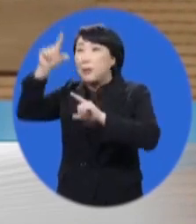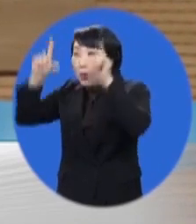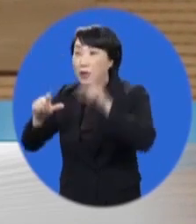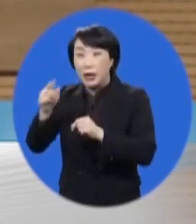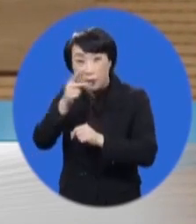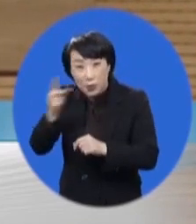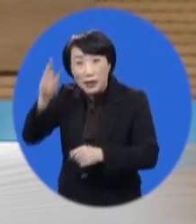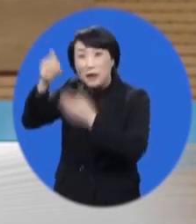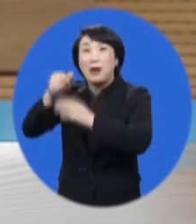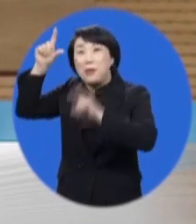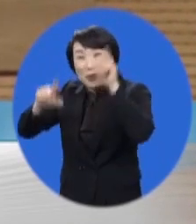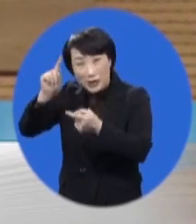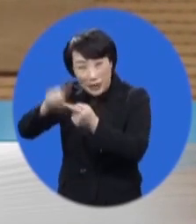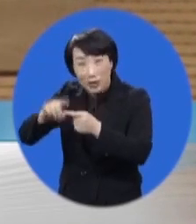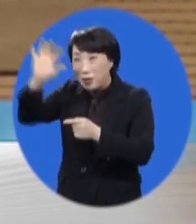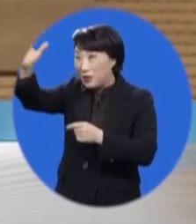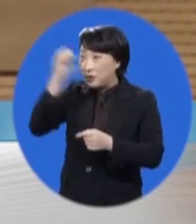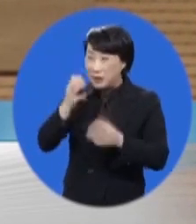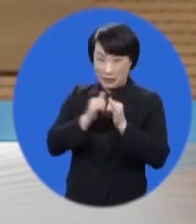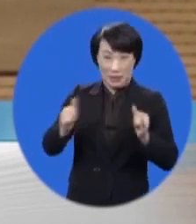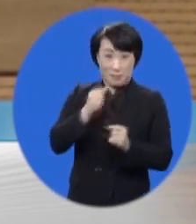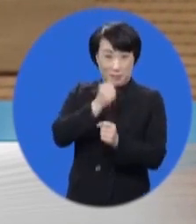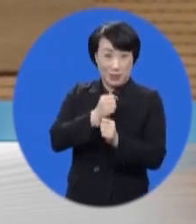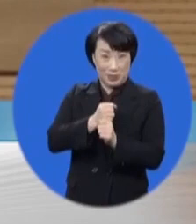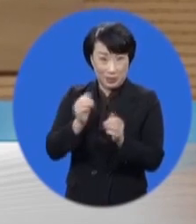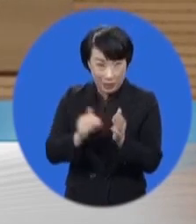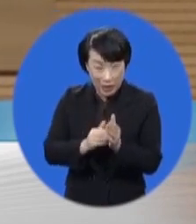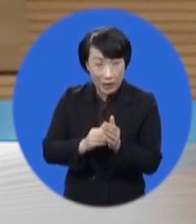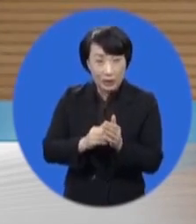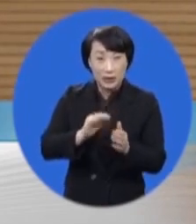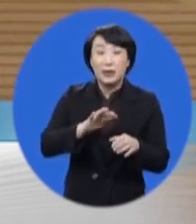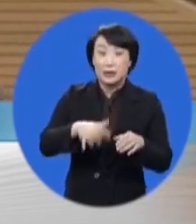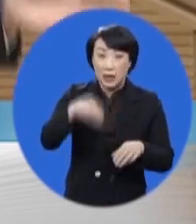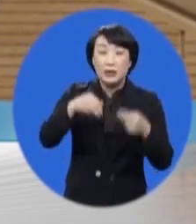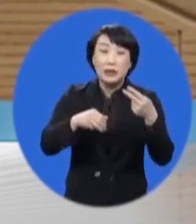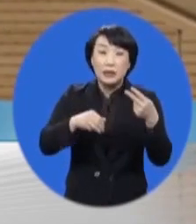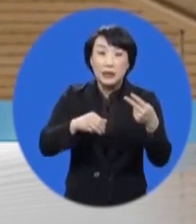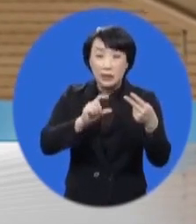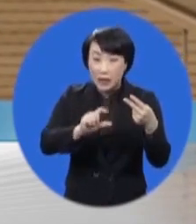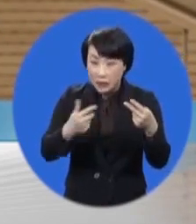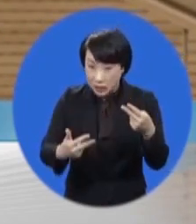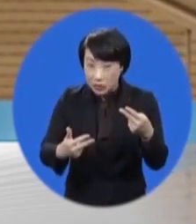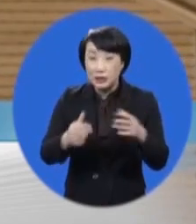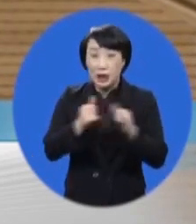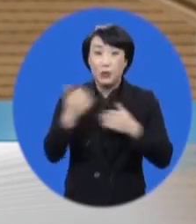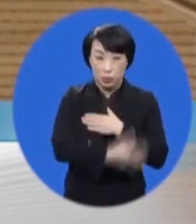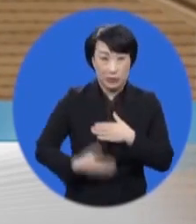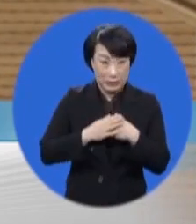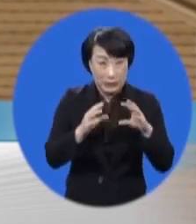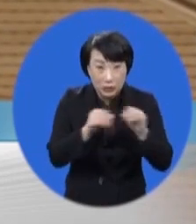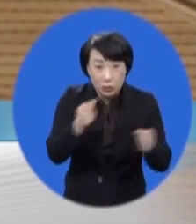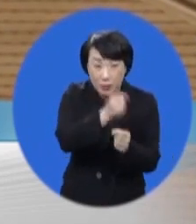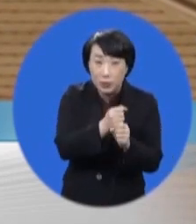곧 자기 모양대로 사람을 만들고, 창세기 2장 7절에 사람의 육신을 흙으로